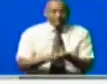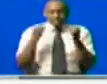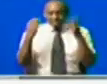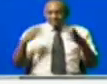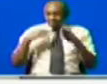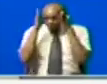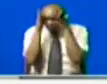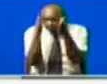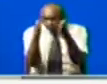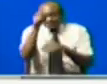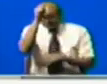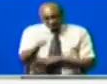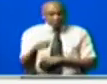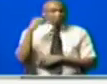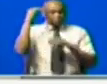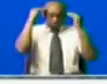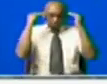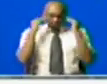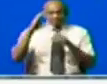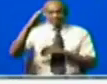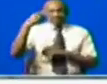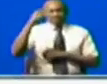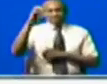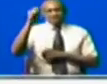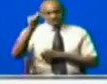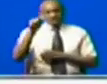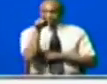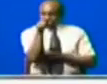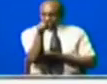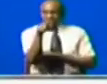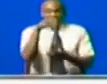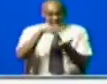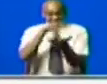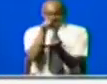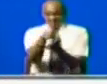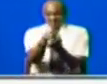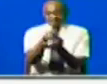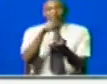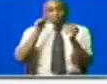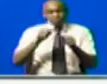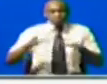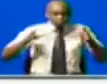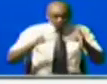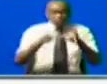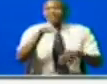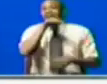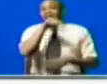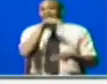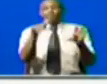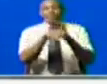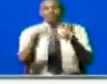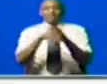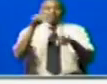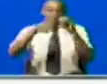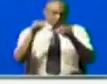wengi yalimwangazia jaji wa mahakama kuu Chacha Mwita kuhusu kesi iliyokuwa mbele yake iliyolenga kumshinikiza Raila Odinga kushiriki uchaguzi